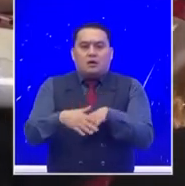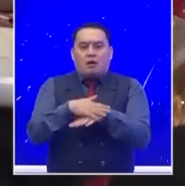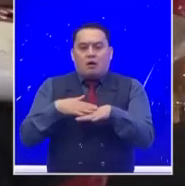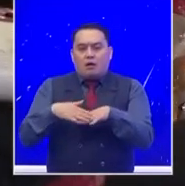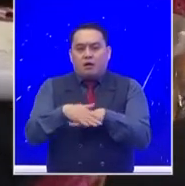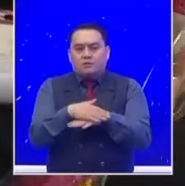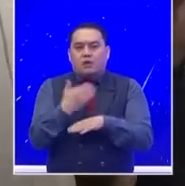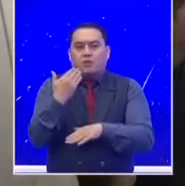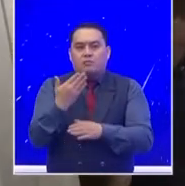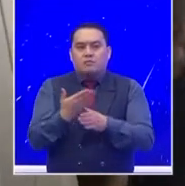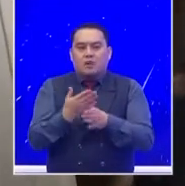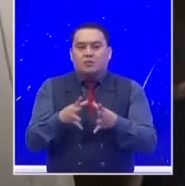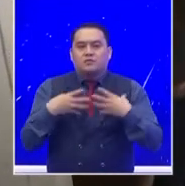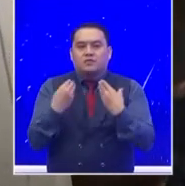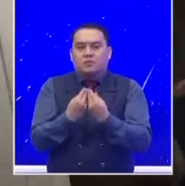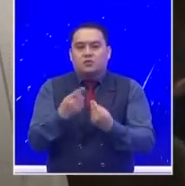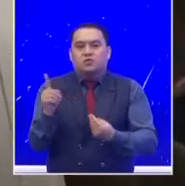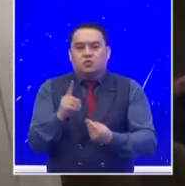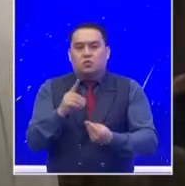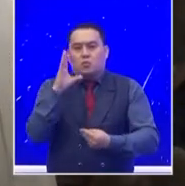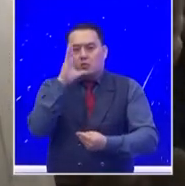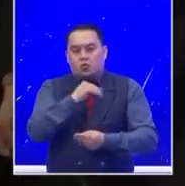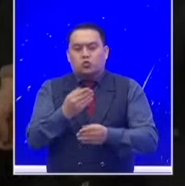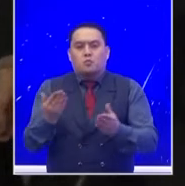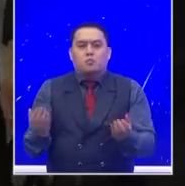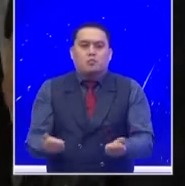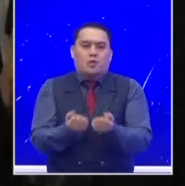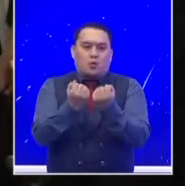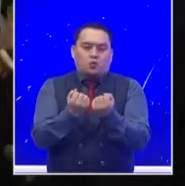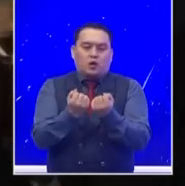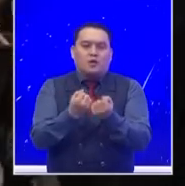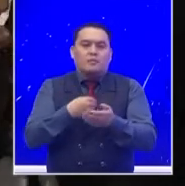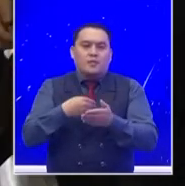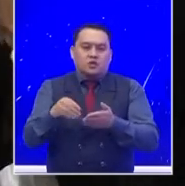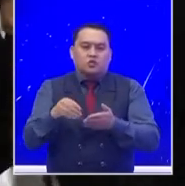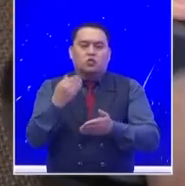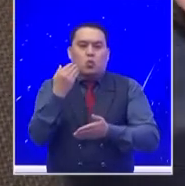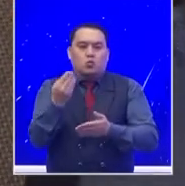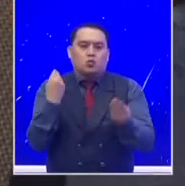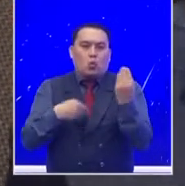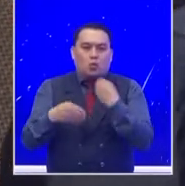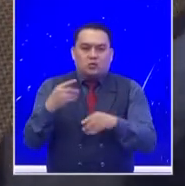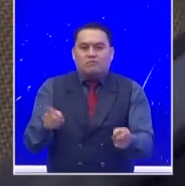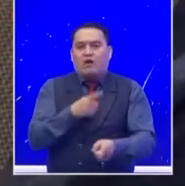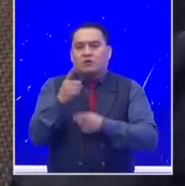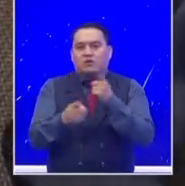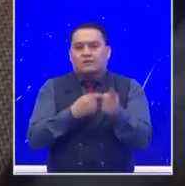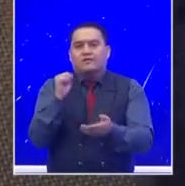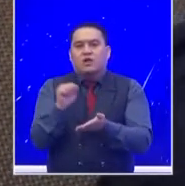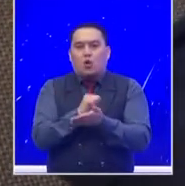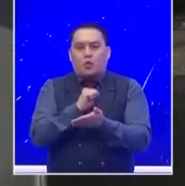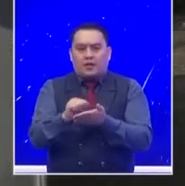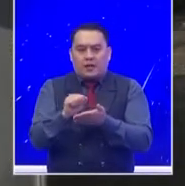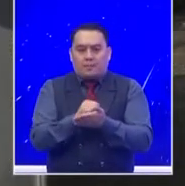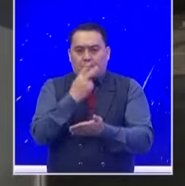остались в стороне и помогли семье всем, чем были в силах помочь. Они собрали деньги на приобретение необходимой одежды и восстановление документов, тем